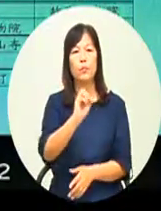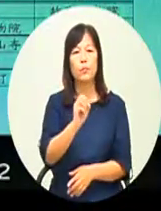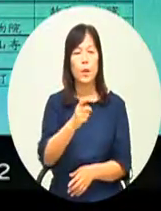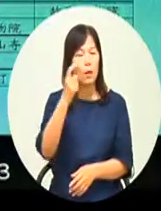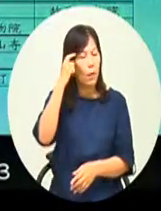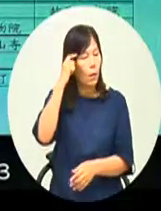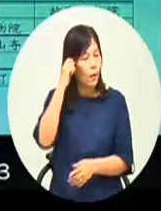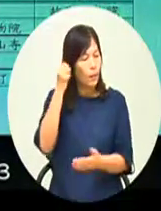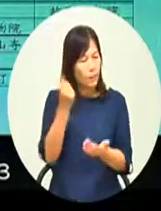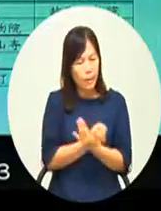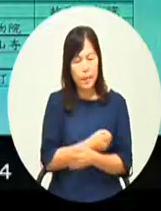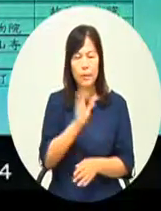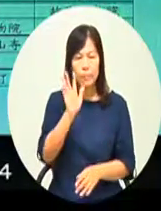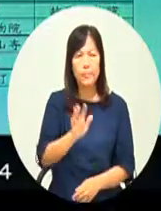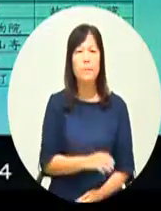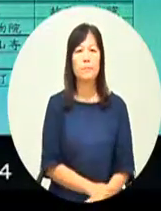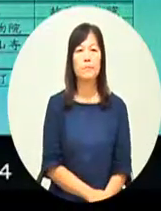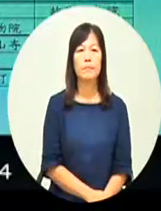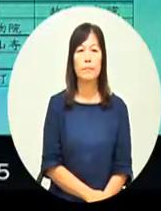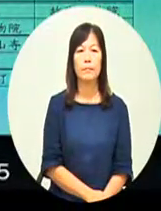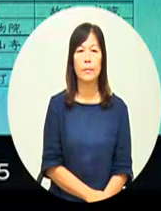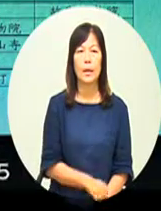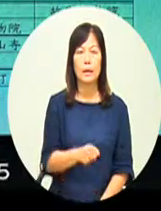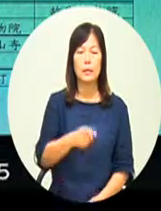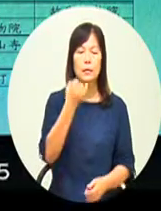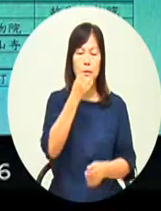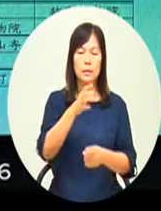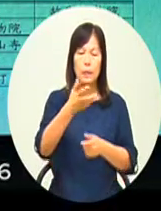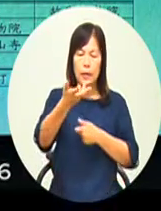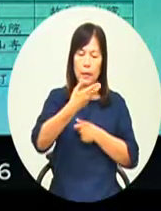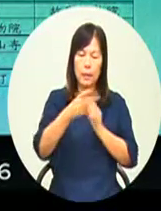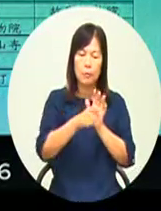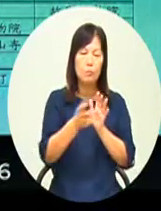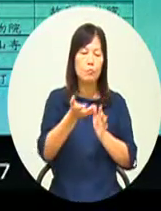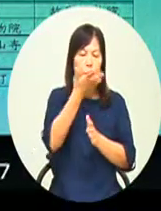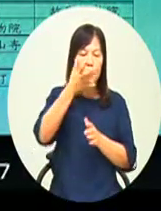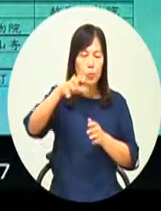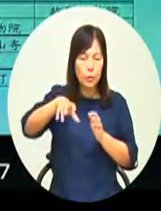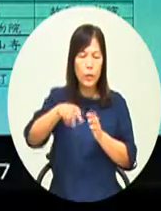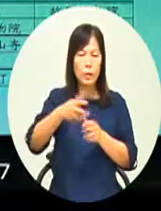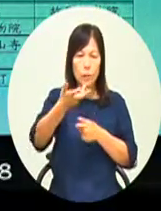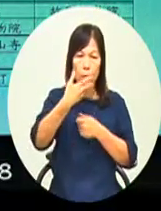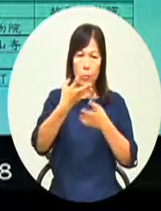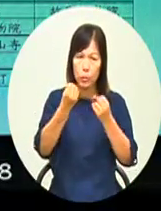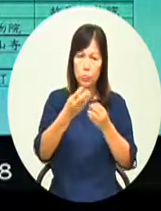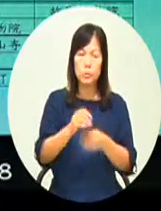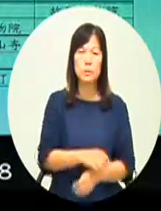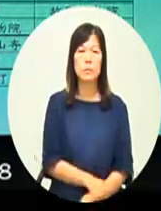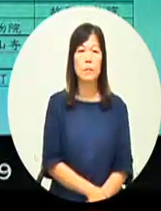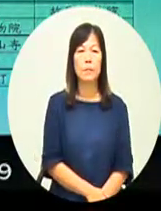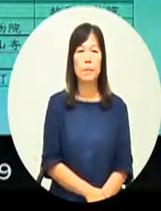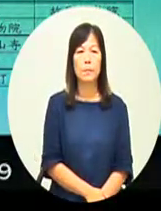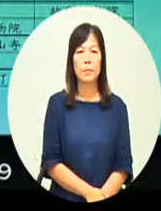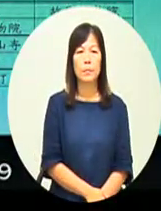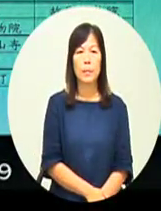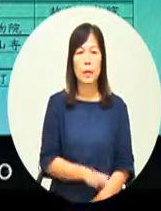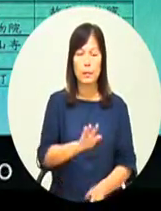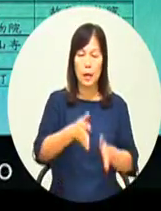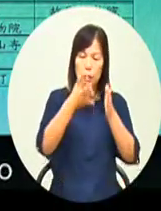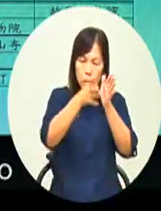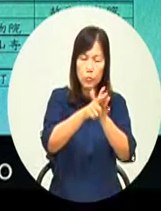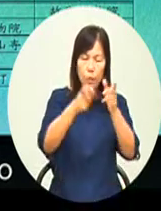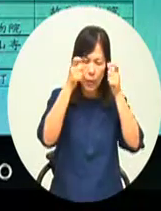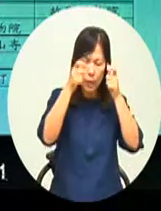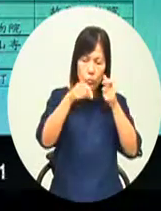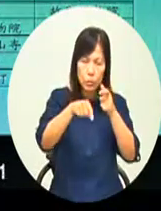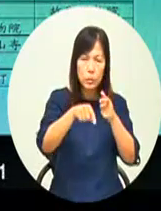点遗憾。这都是观光局给我中央观光局的一个数字。 然后呢，我们再来看针对高雄的部